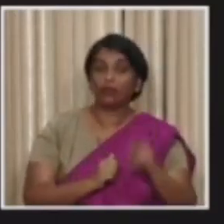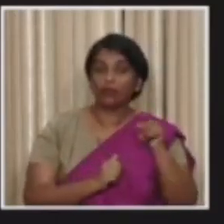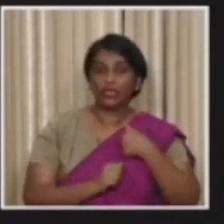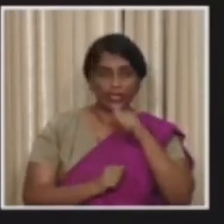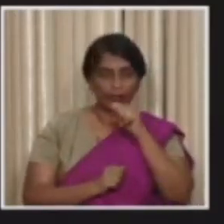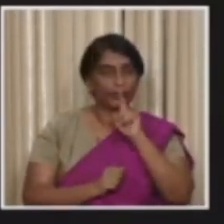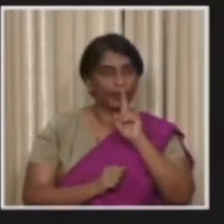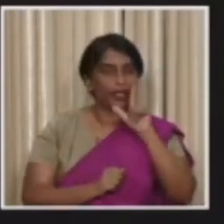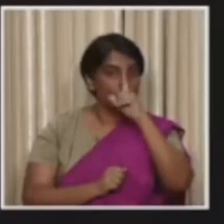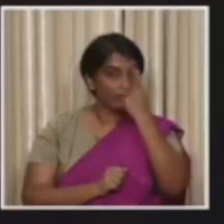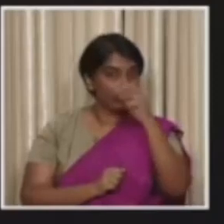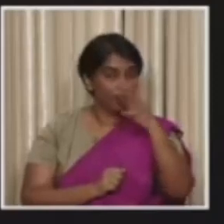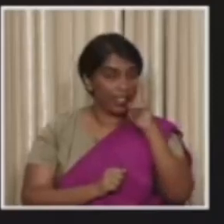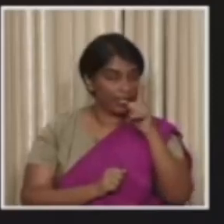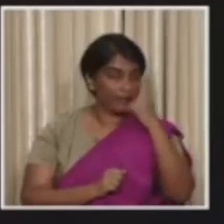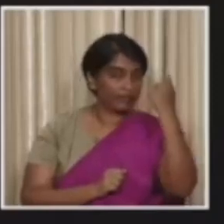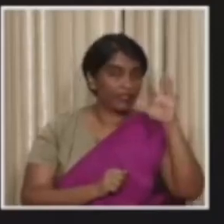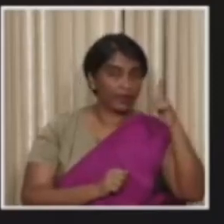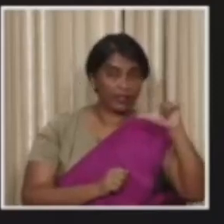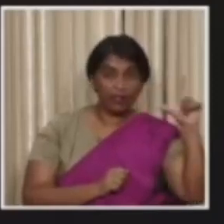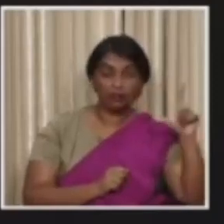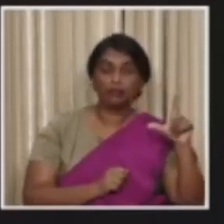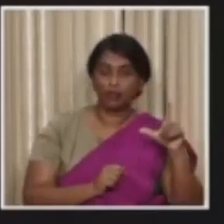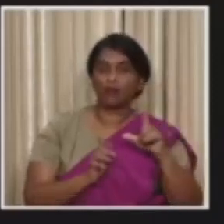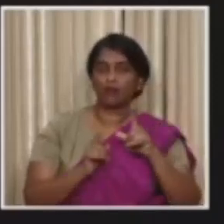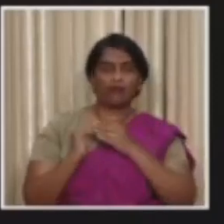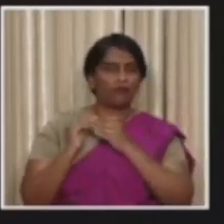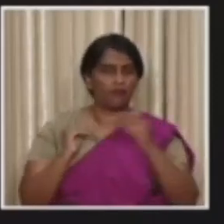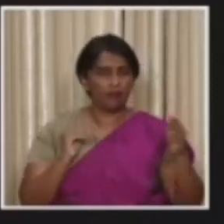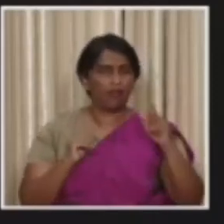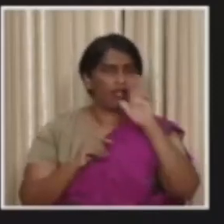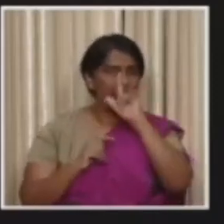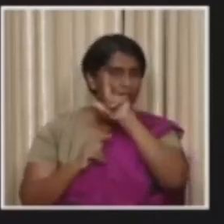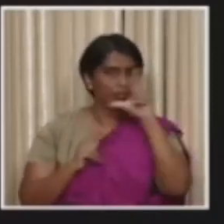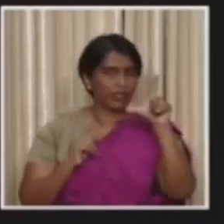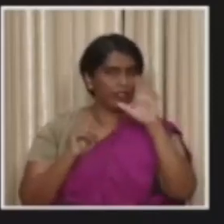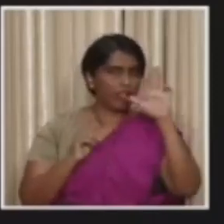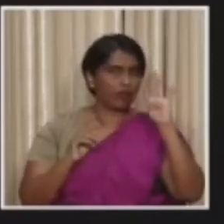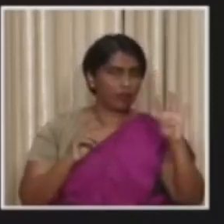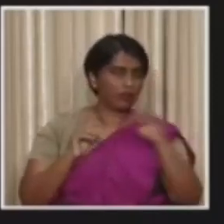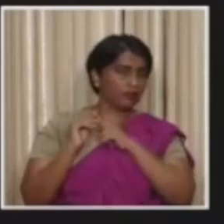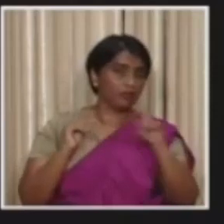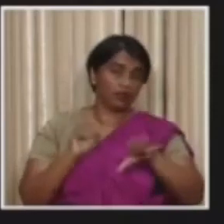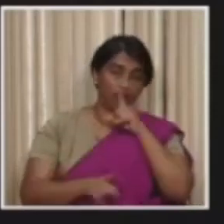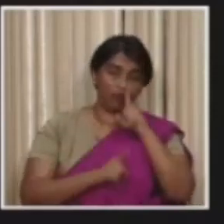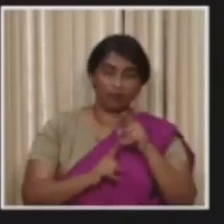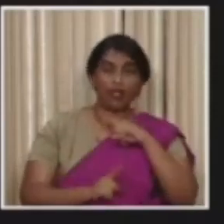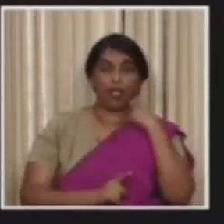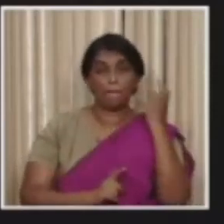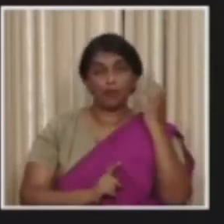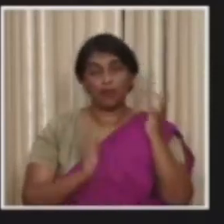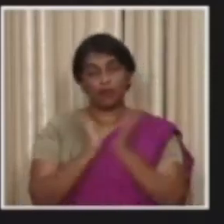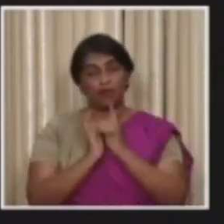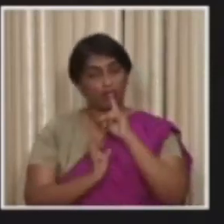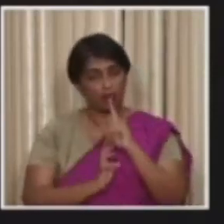කිව්වේ 70 77 පවුල් ගහක් ගැන කී කී හිටියා. 77 ඉඳලා 94 වෙනකන් අපිට මතකයි. මා ලොකුට දැන් කිව්වට ඇපල් ගස් ගැන